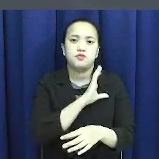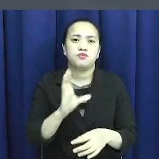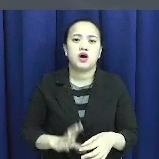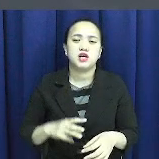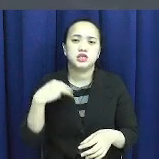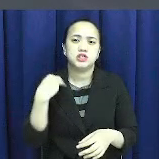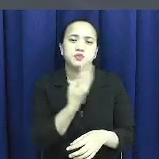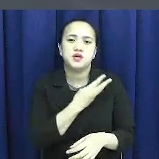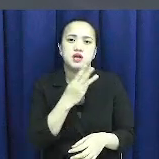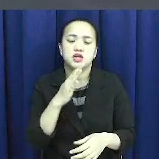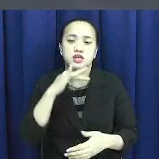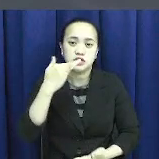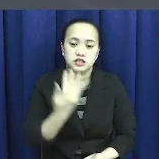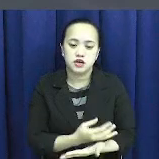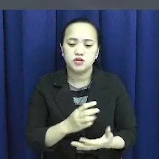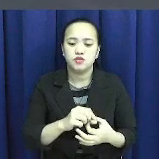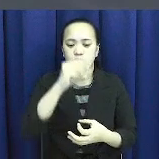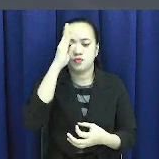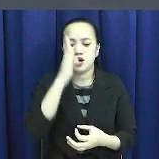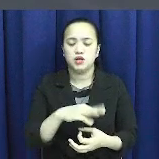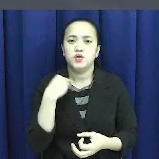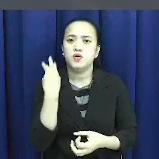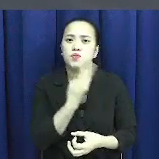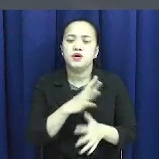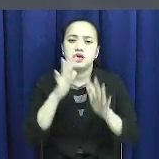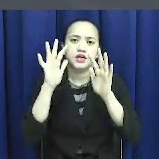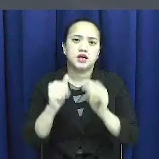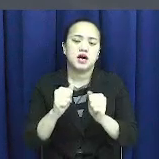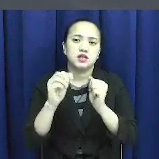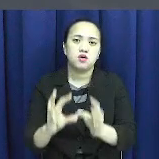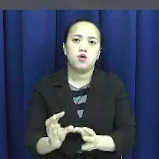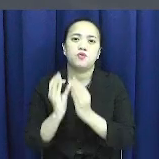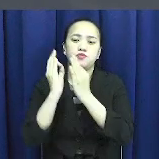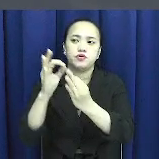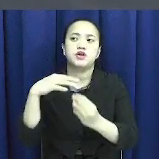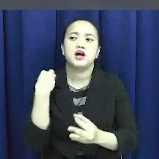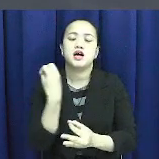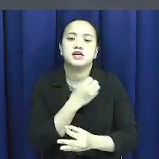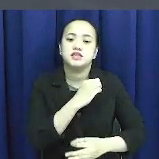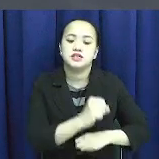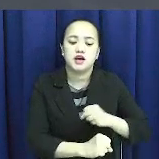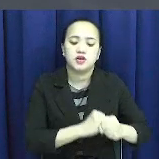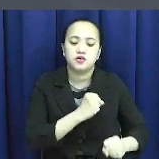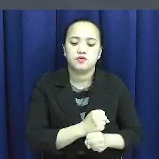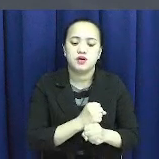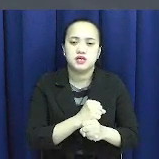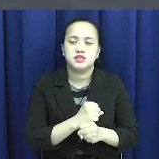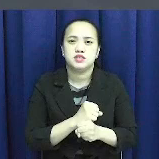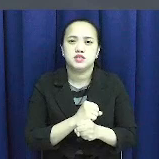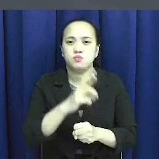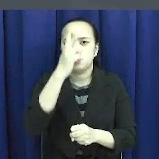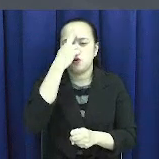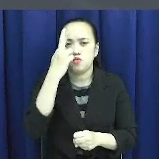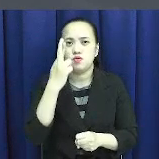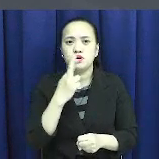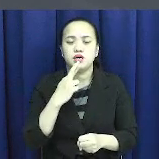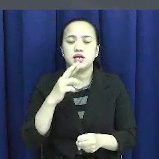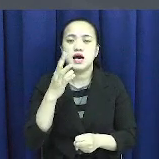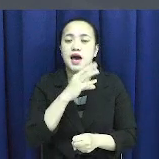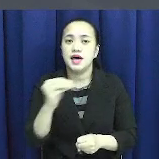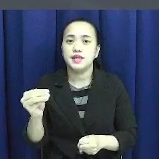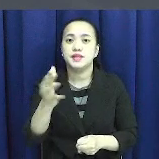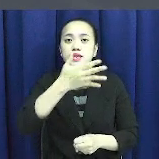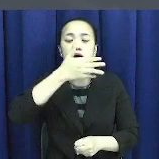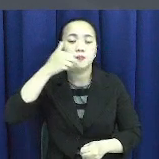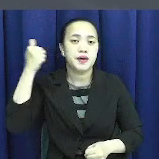we can offer our own sacrifice. At si Paul, ayon sa Book of Romans, sinasabi ni Paul that the best sacrifice